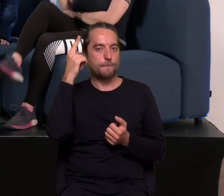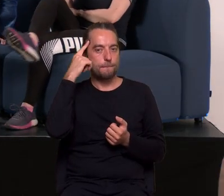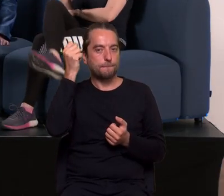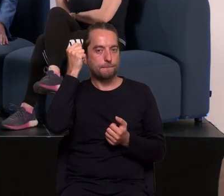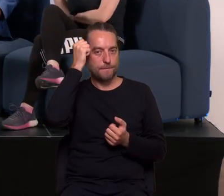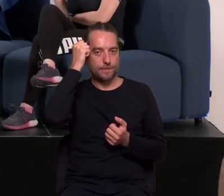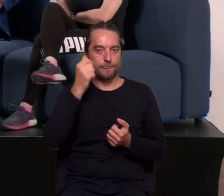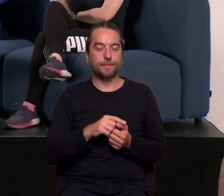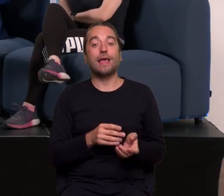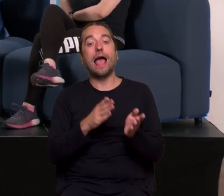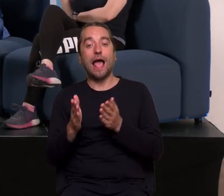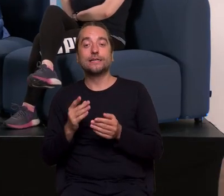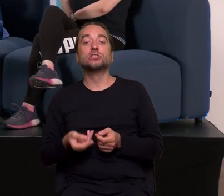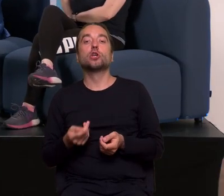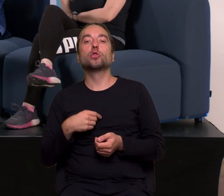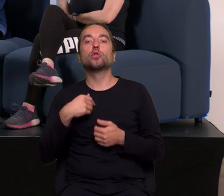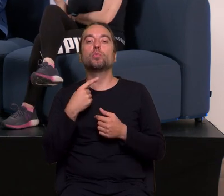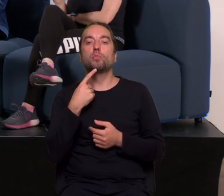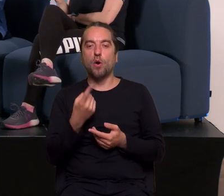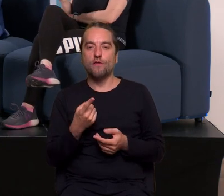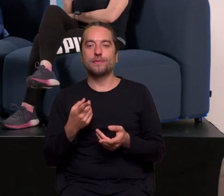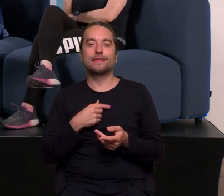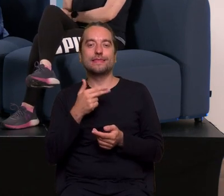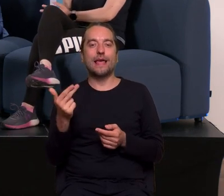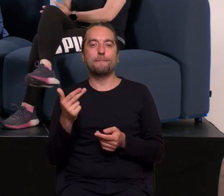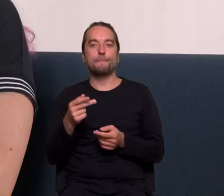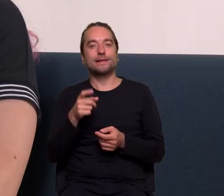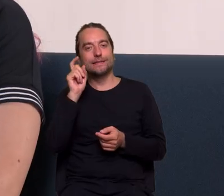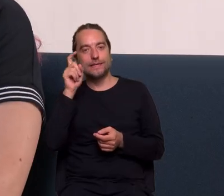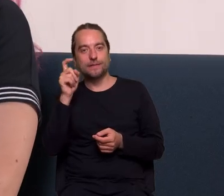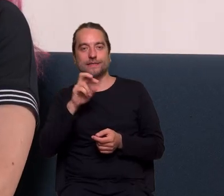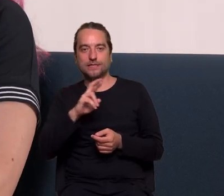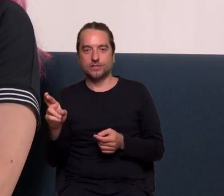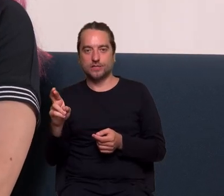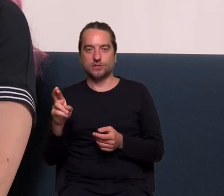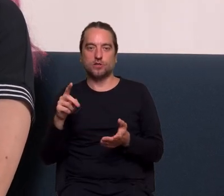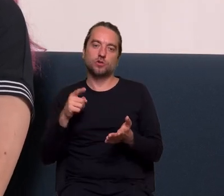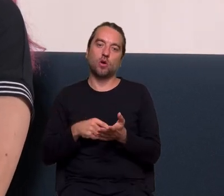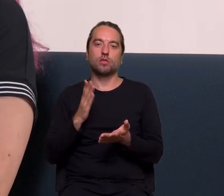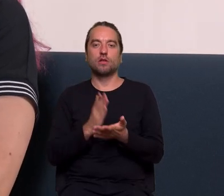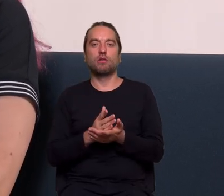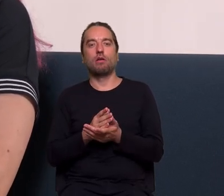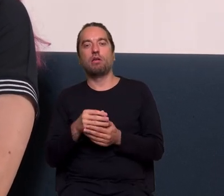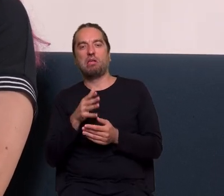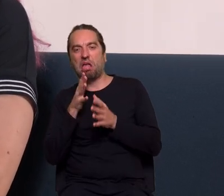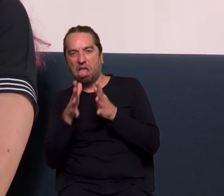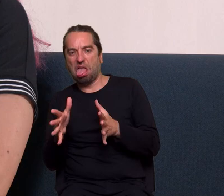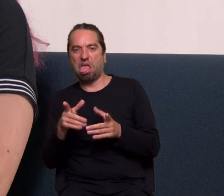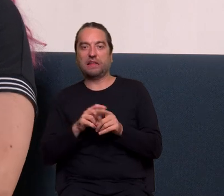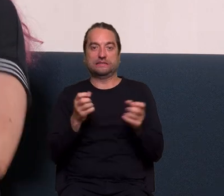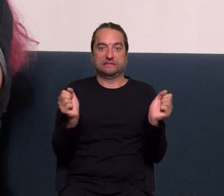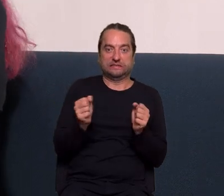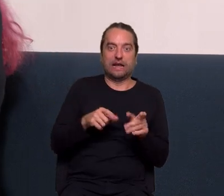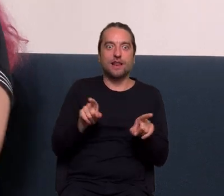Ja bym jeszcze chciała dorzucić o tych niemieckich rzeczach, że one faktycznie od samego początku wywołują bardzo różne uczucia. To znaczy, to nie jest tylko obrzydzenie i strach, to jest też ta pożądliwość,